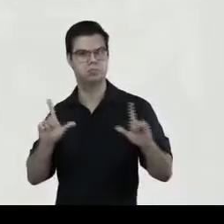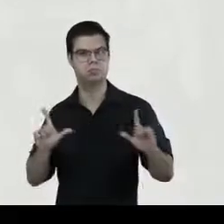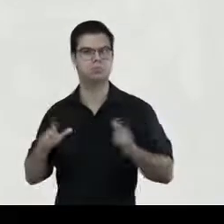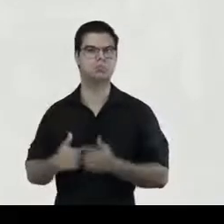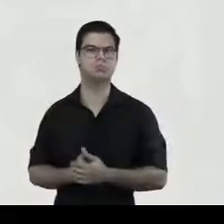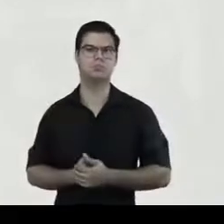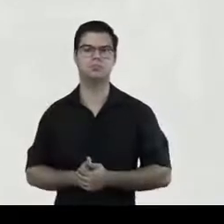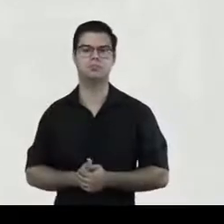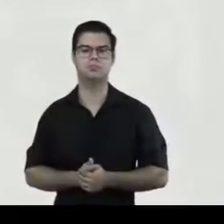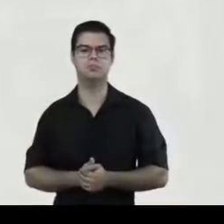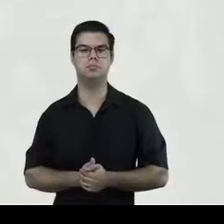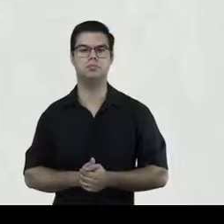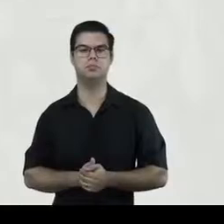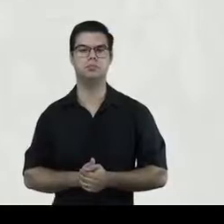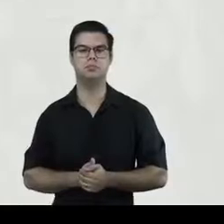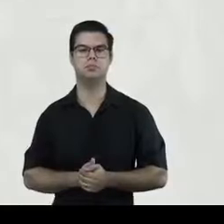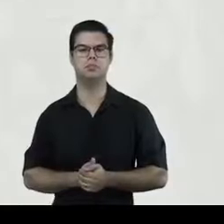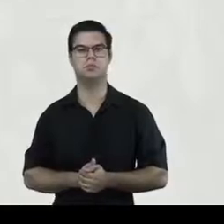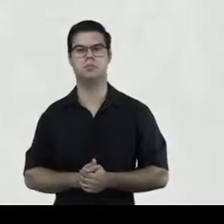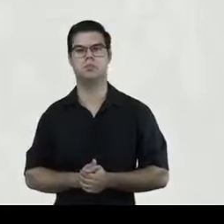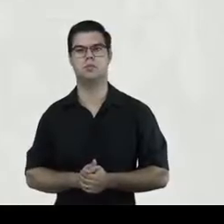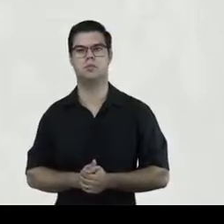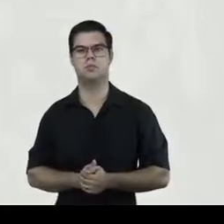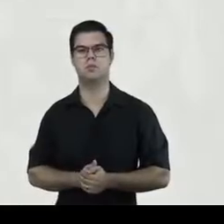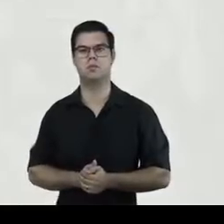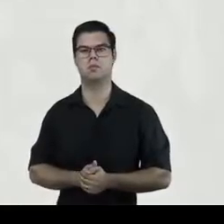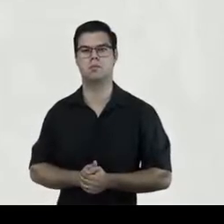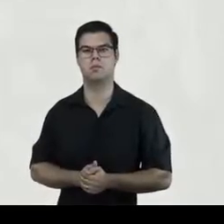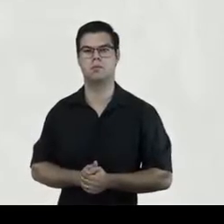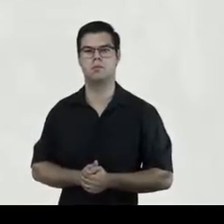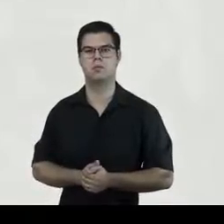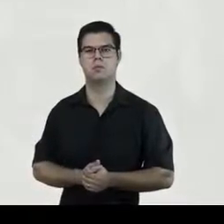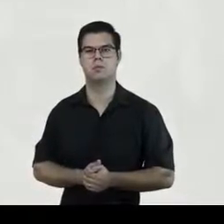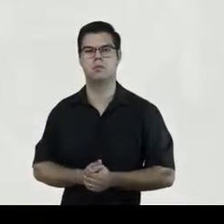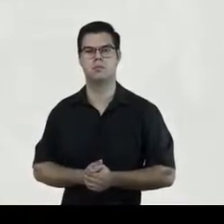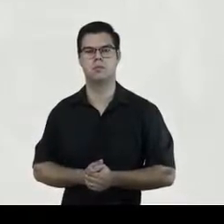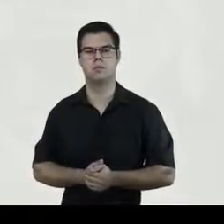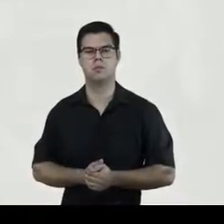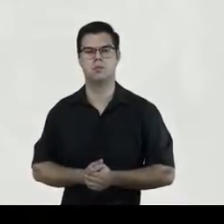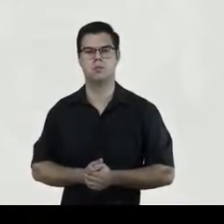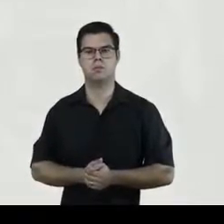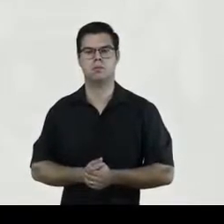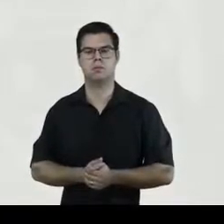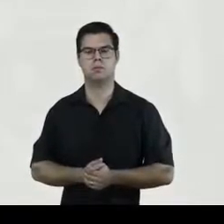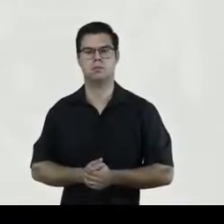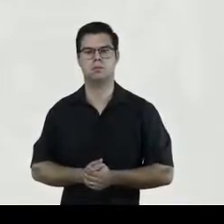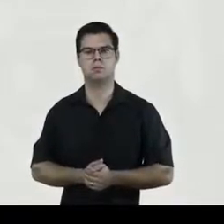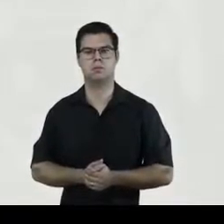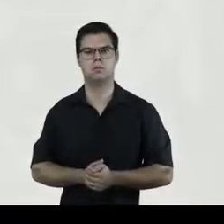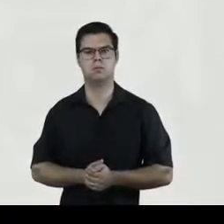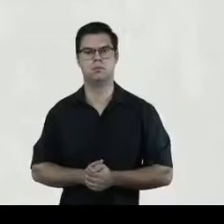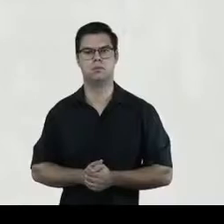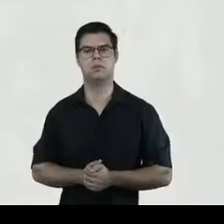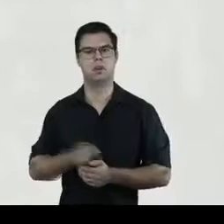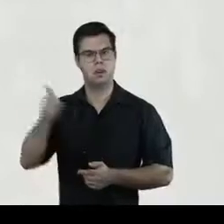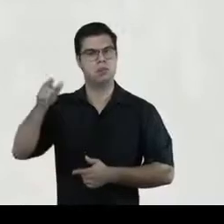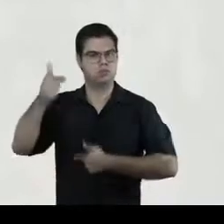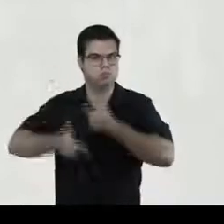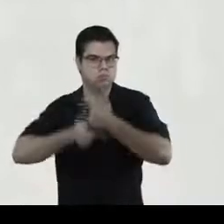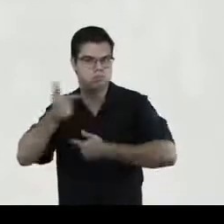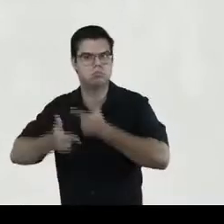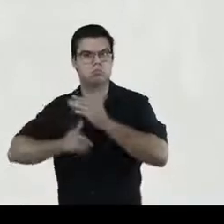Et il signe ces reliures Beauzonnet entre